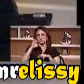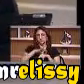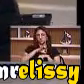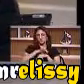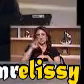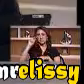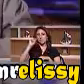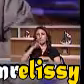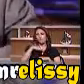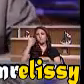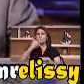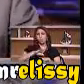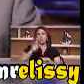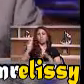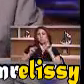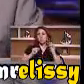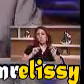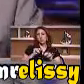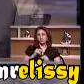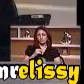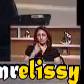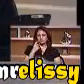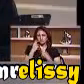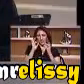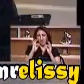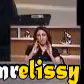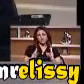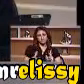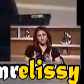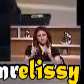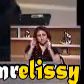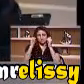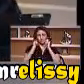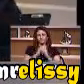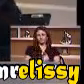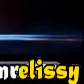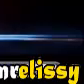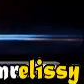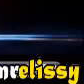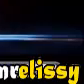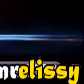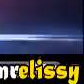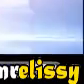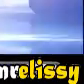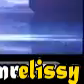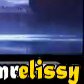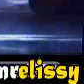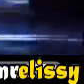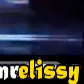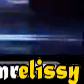موت، عايزين نخليها مستشفيات حياه. شوف التقرير.